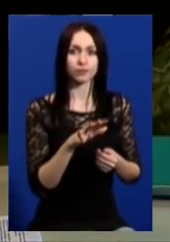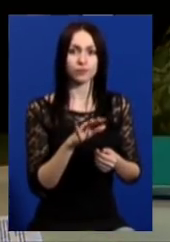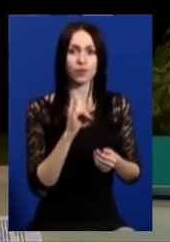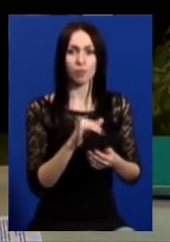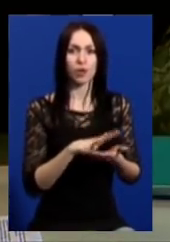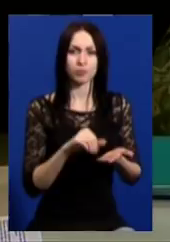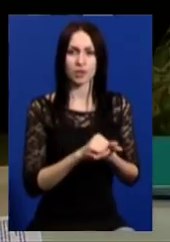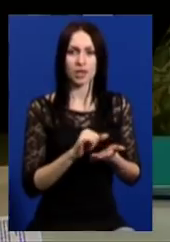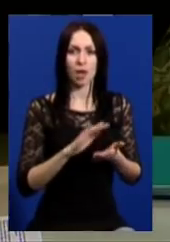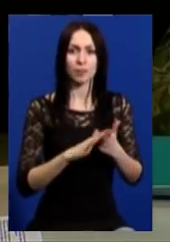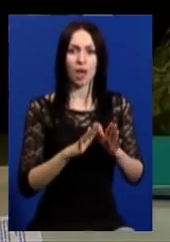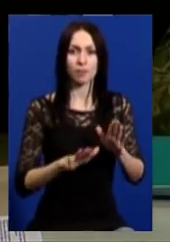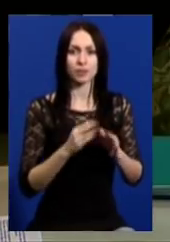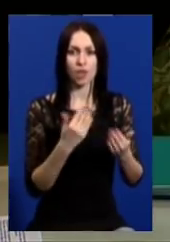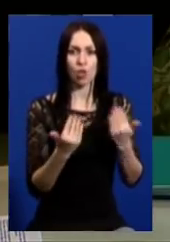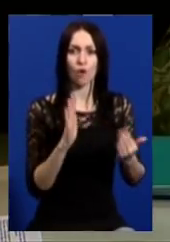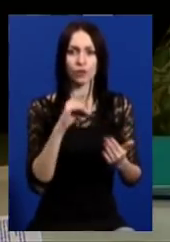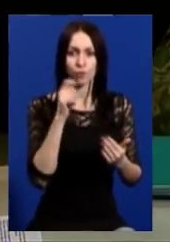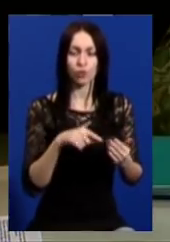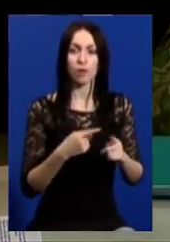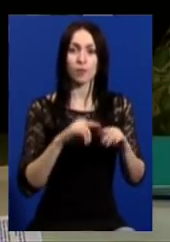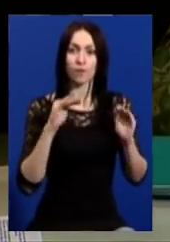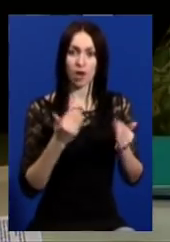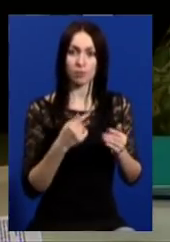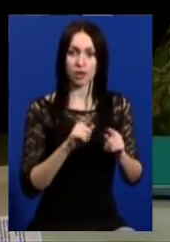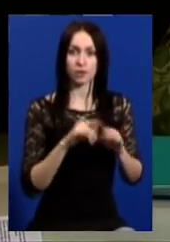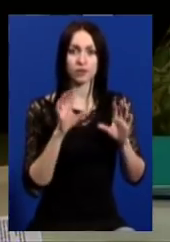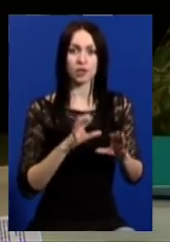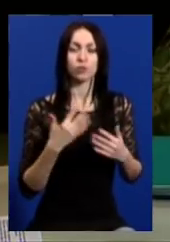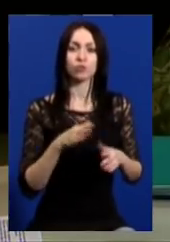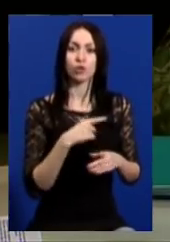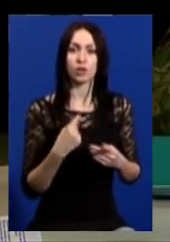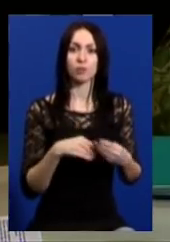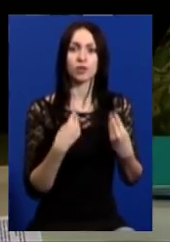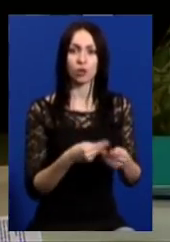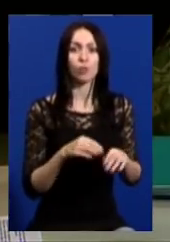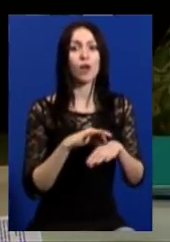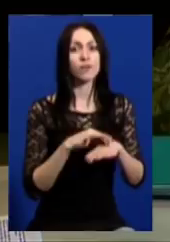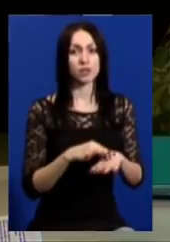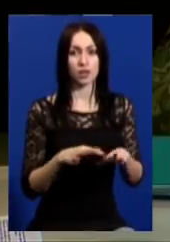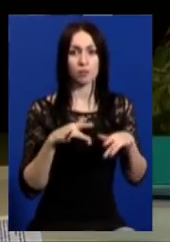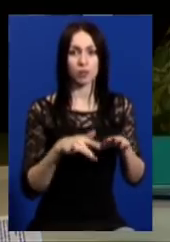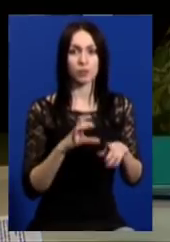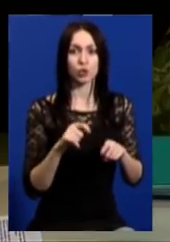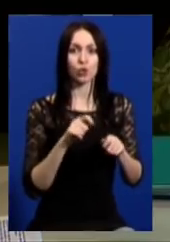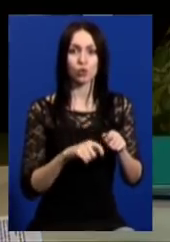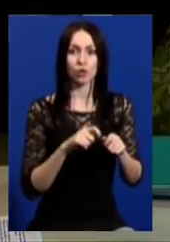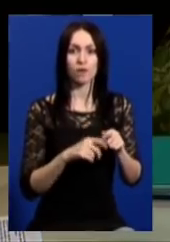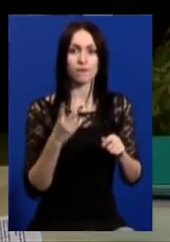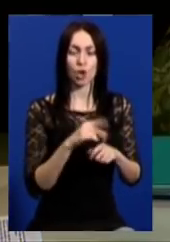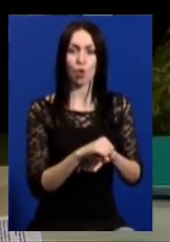обстановки. В рамках цього законодавством нам визначено проведення заходів з контролю другої